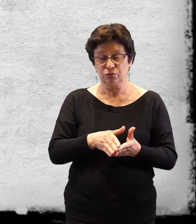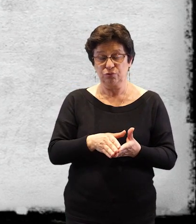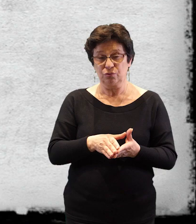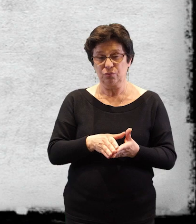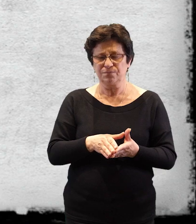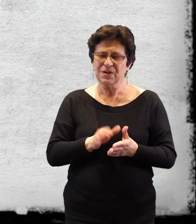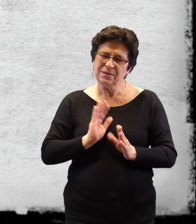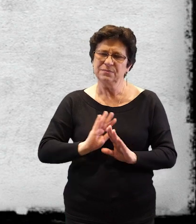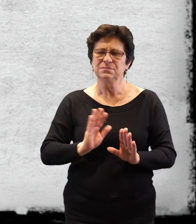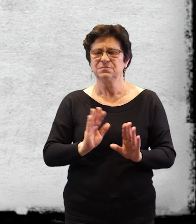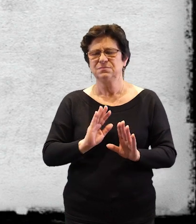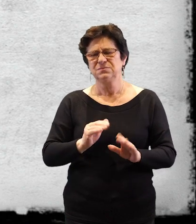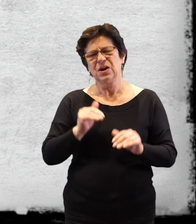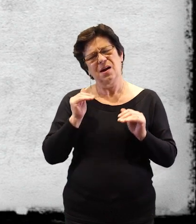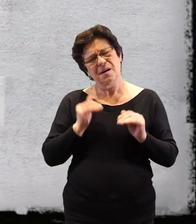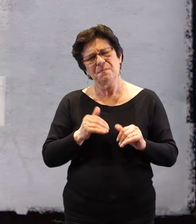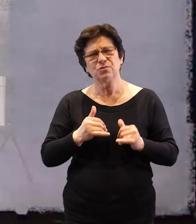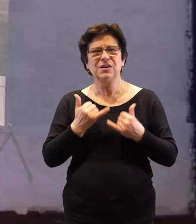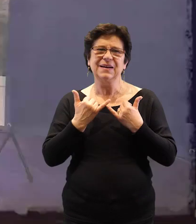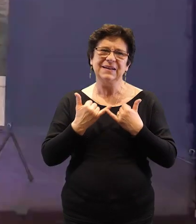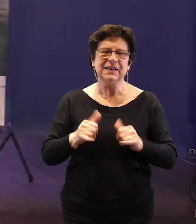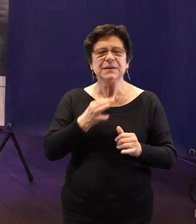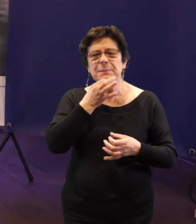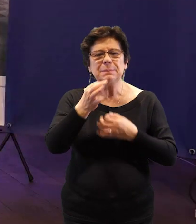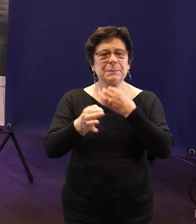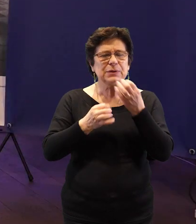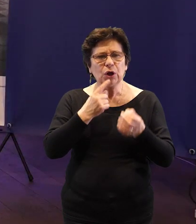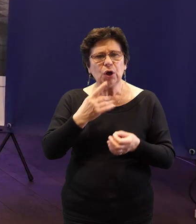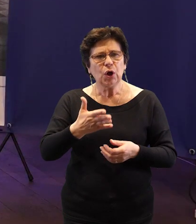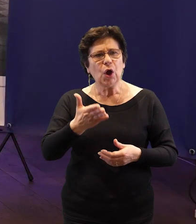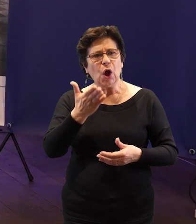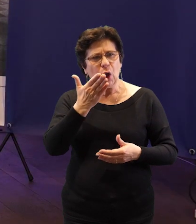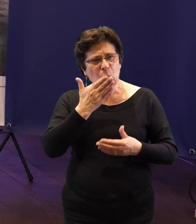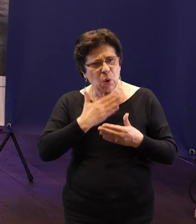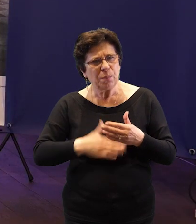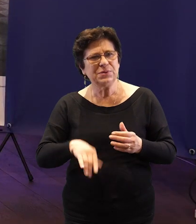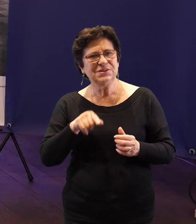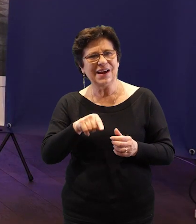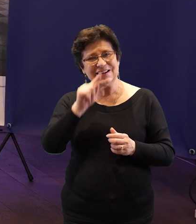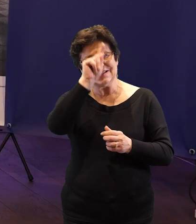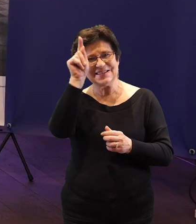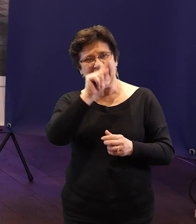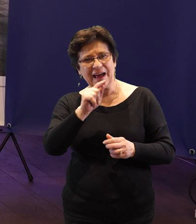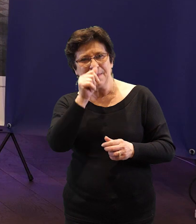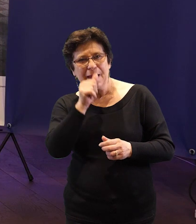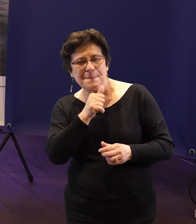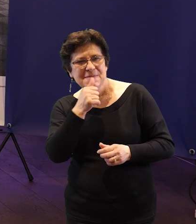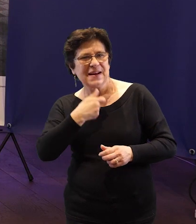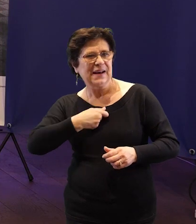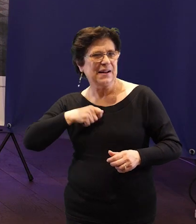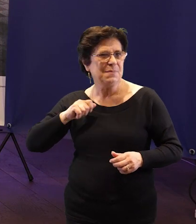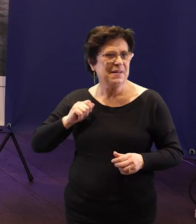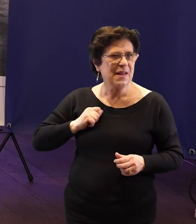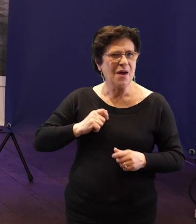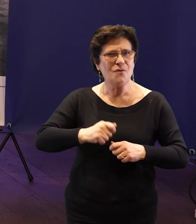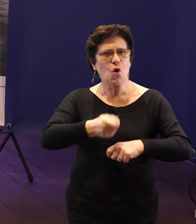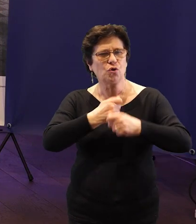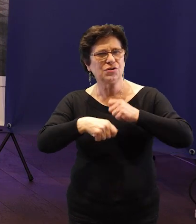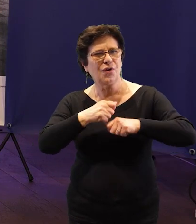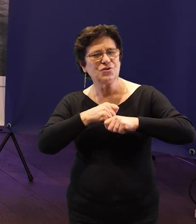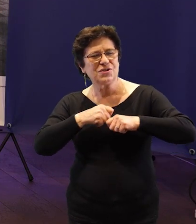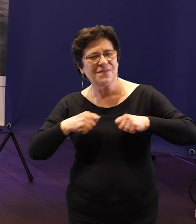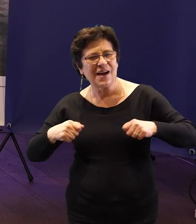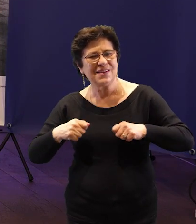a może inaczej, może spytam się Państwa, może czy Państwo lubicie w ogóle zagadki, tajemnice, kryminały, rozwiązywanie jakichś